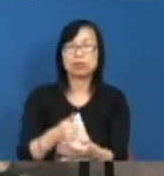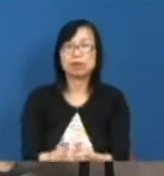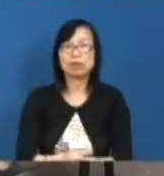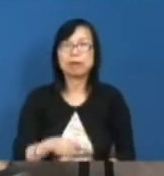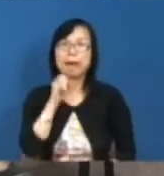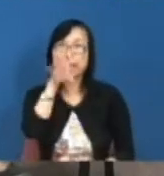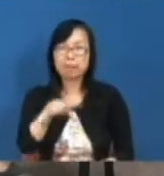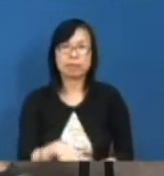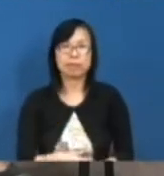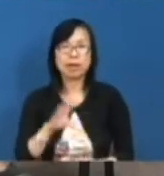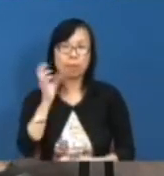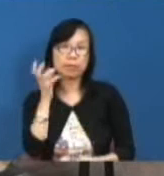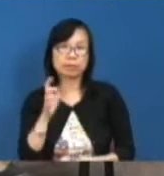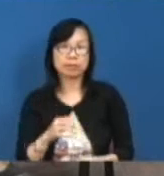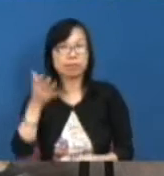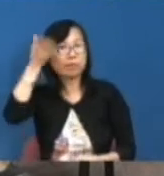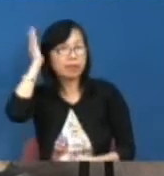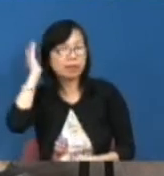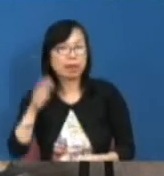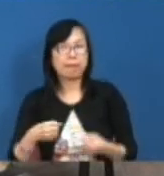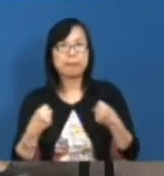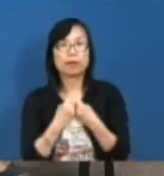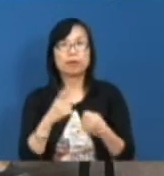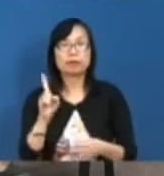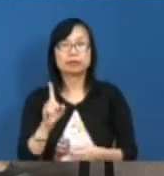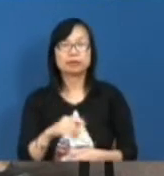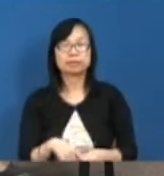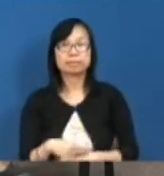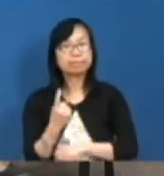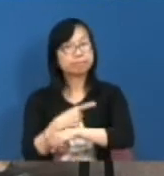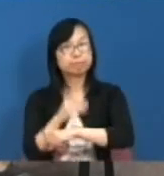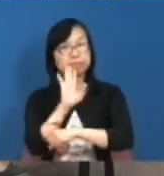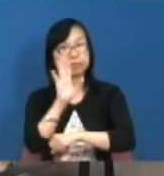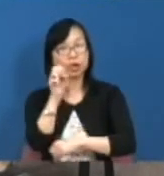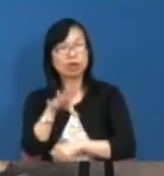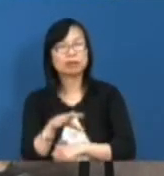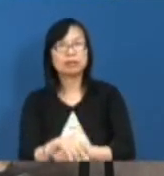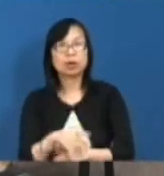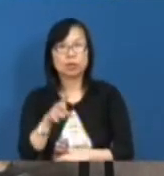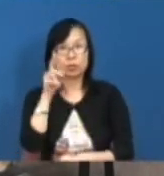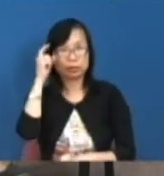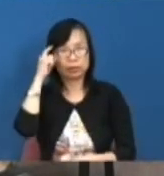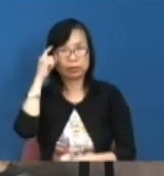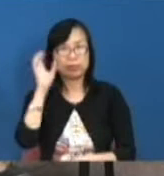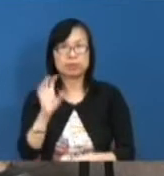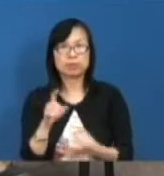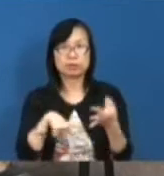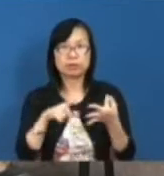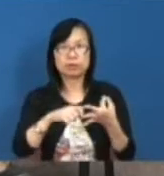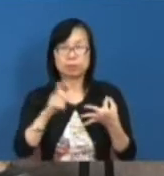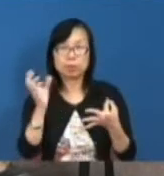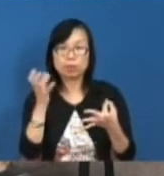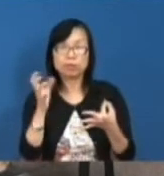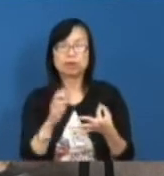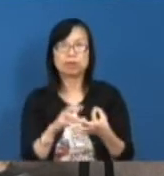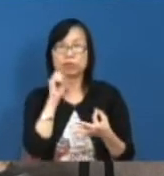力，我唔同你界定咩叫暴力，暫時。咁我話你認為嗰啲係暴力啦，即係我哋衝入去之